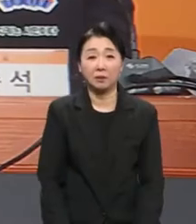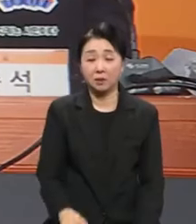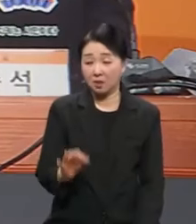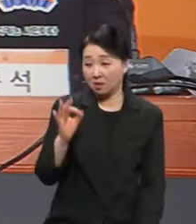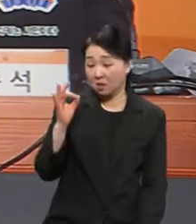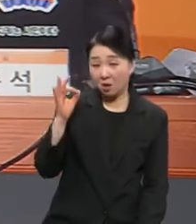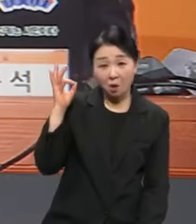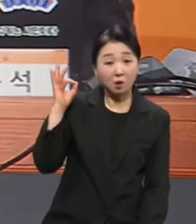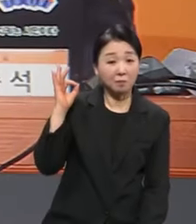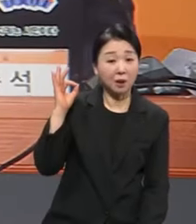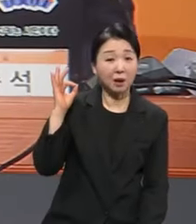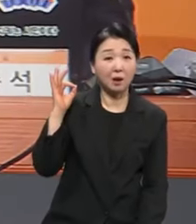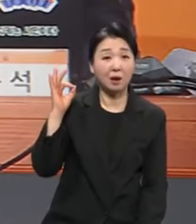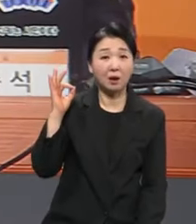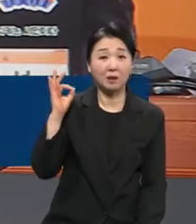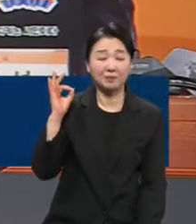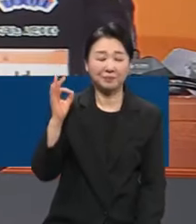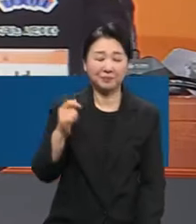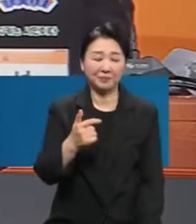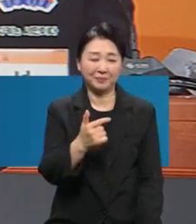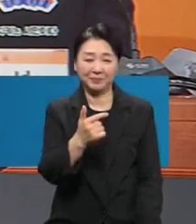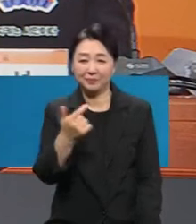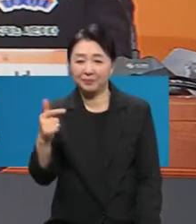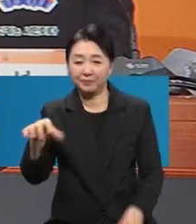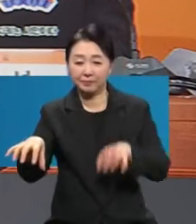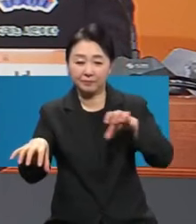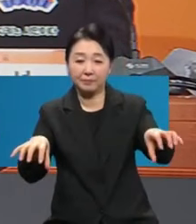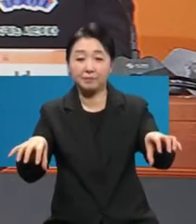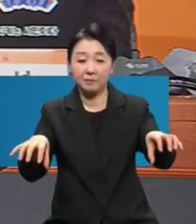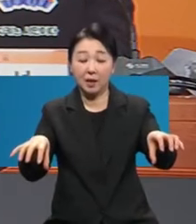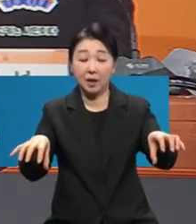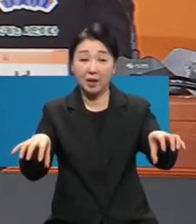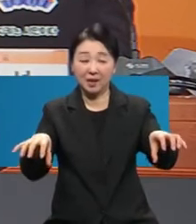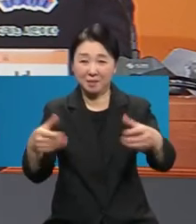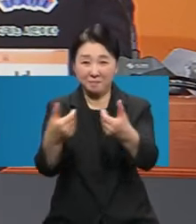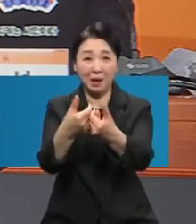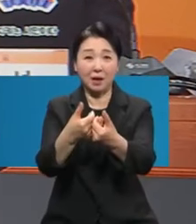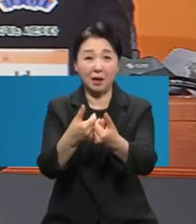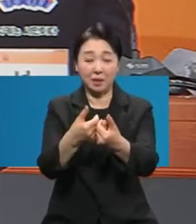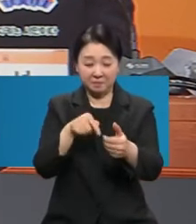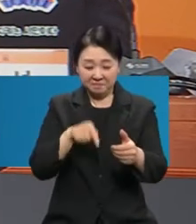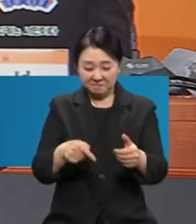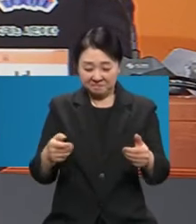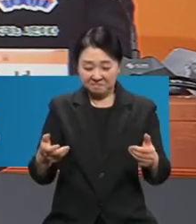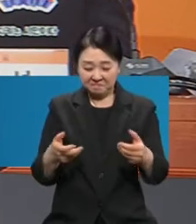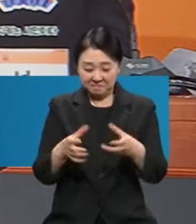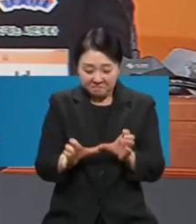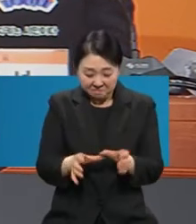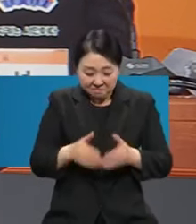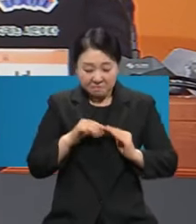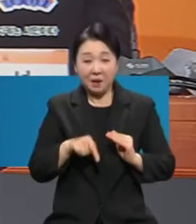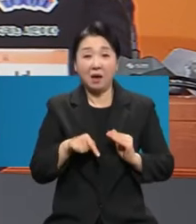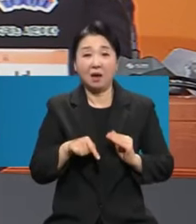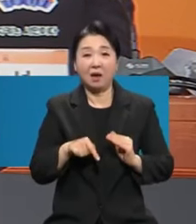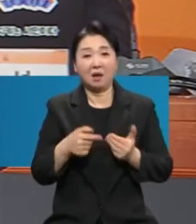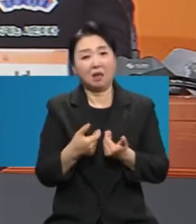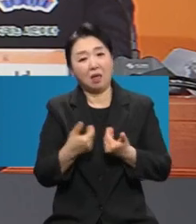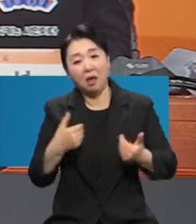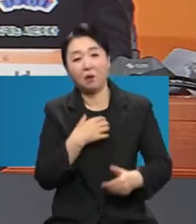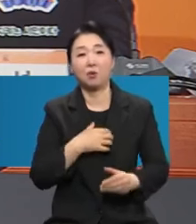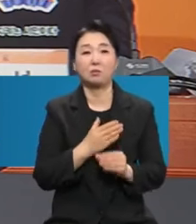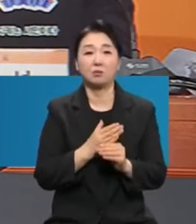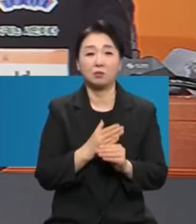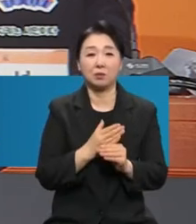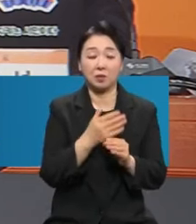열흘 전 거대 양당에 맞서 하나의 세력으로 뭉쳤던 제3지대 개혁신당이 결별 위기를 맞았습니다. 이낙연,